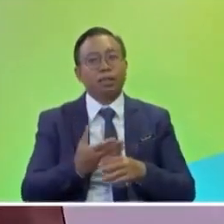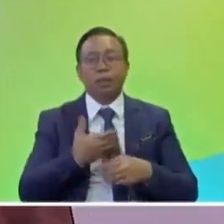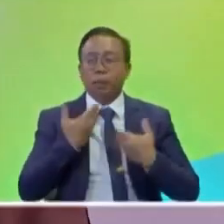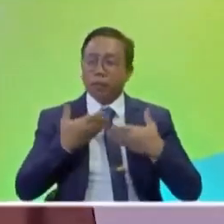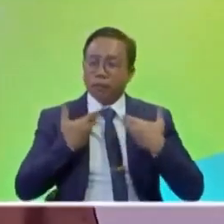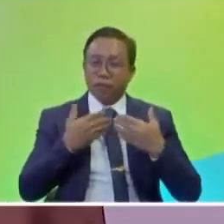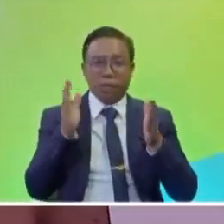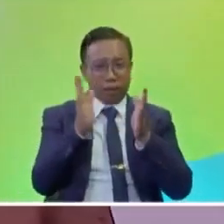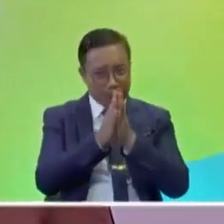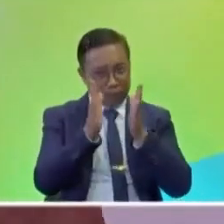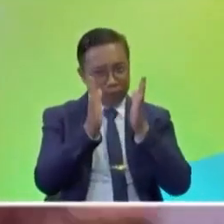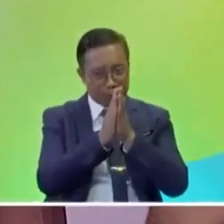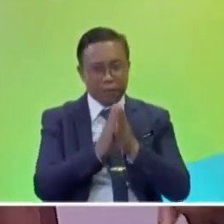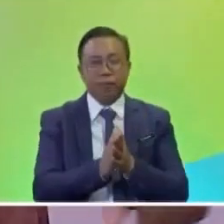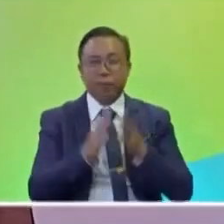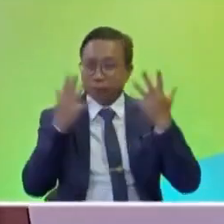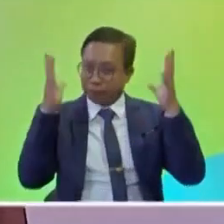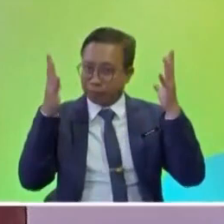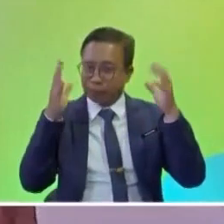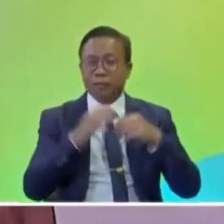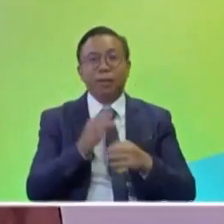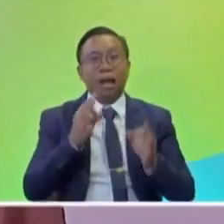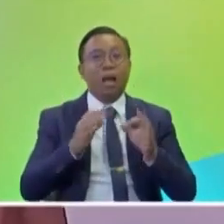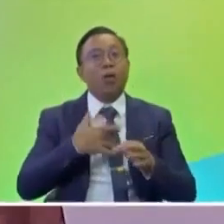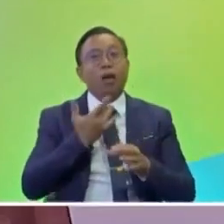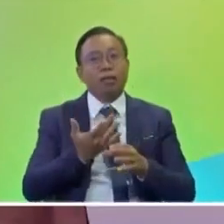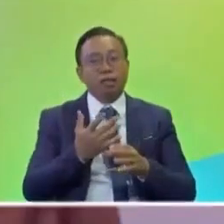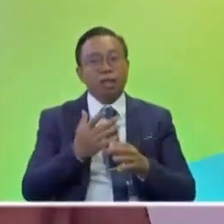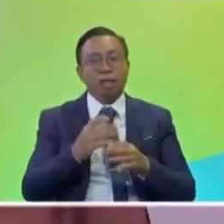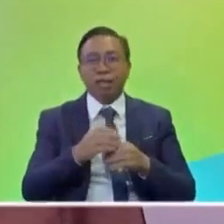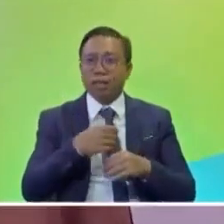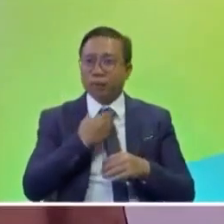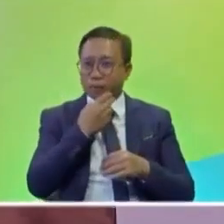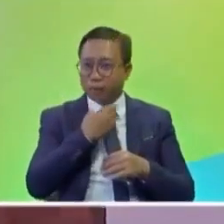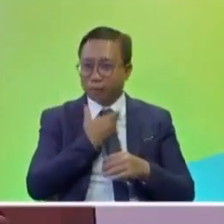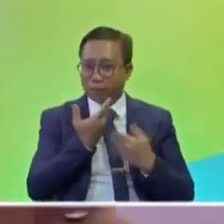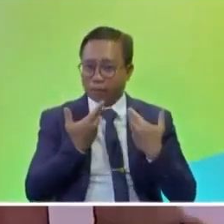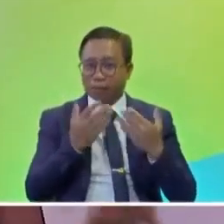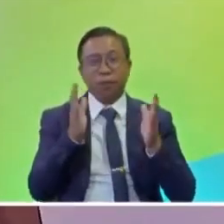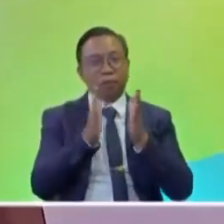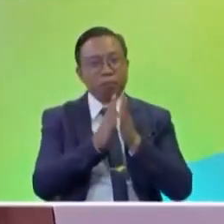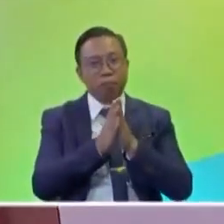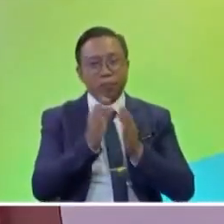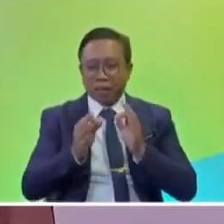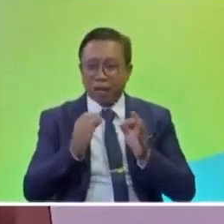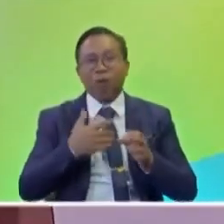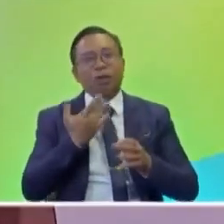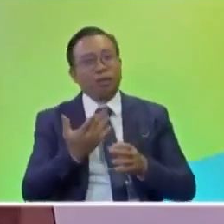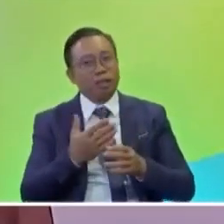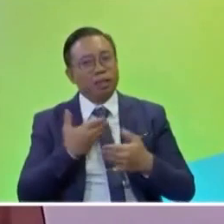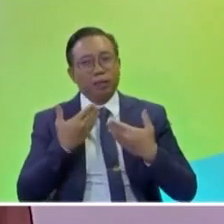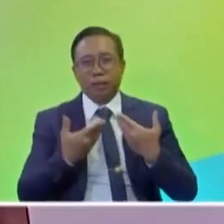tepuk tangan. Kalau rasa gembira, tepuk tangan. Kalau rasa